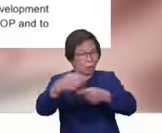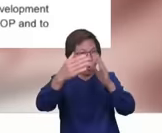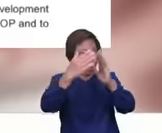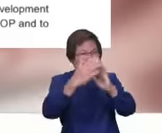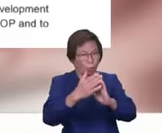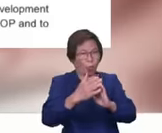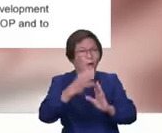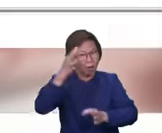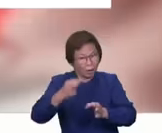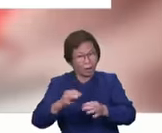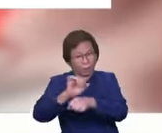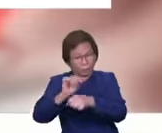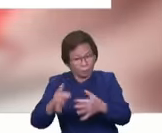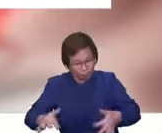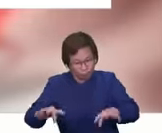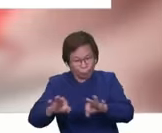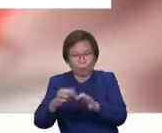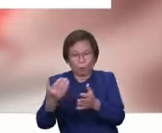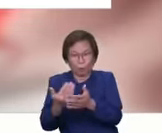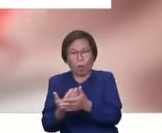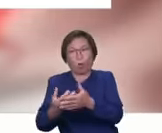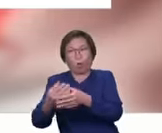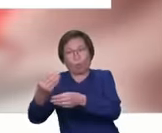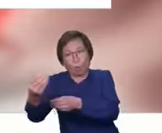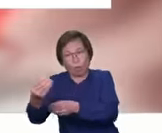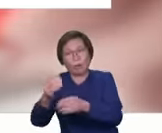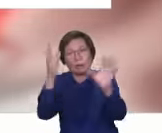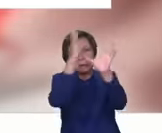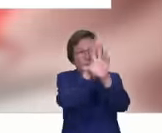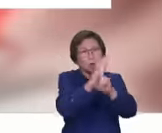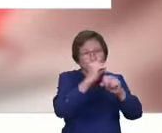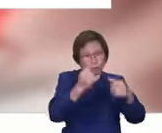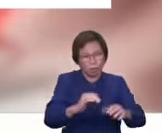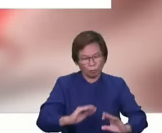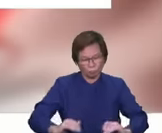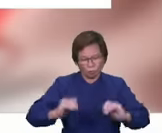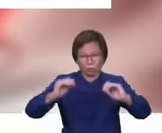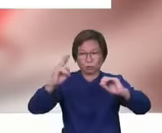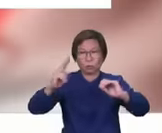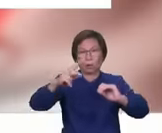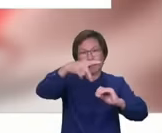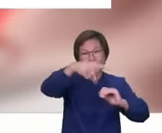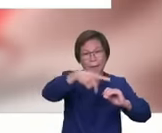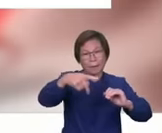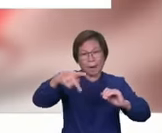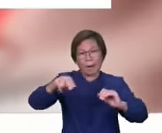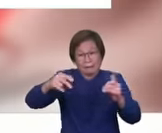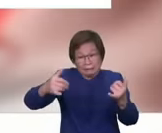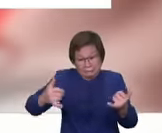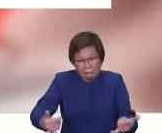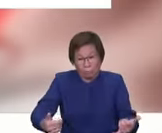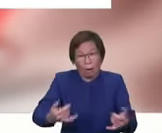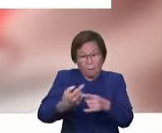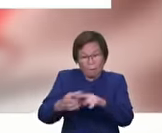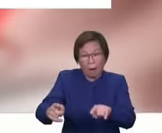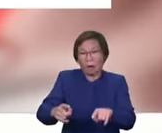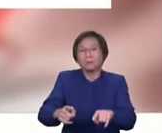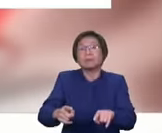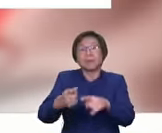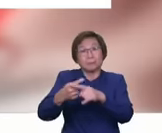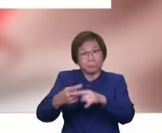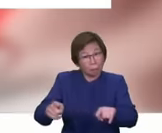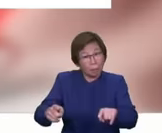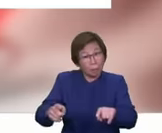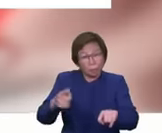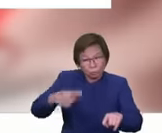rumah tanpa urusan penting tambahnya walaupun jerawat telah memasuki fasa 2 pelan pemulihan negara PPN namun ia tidak